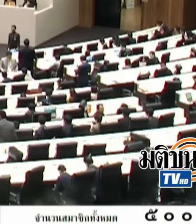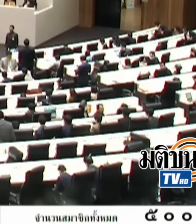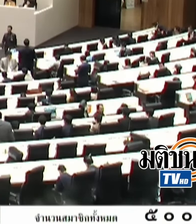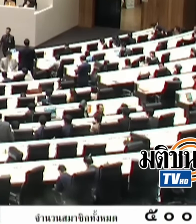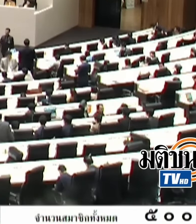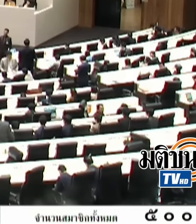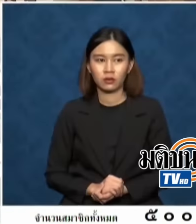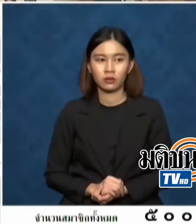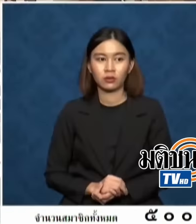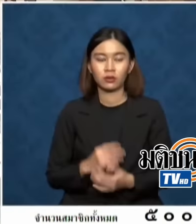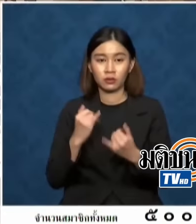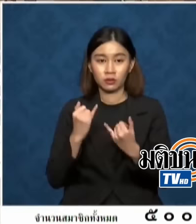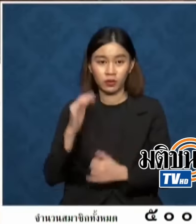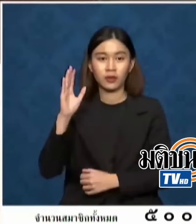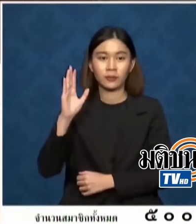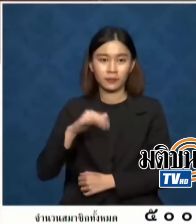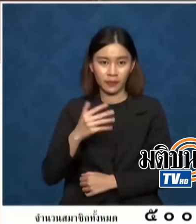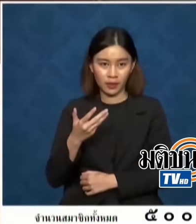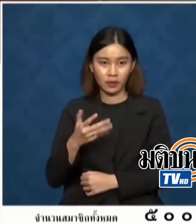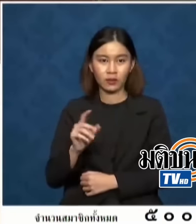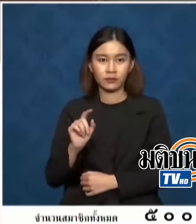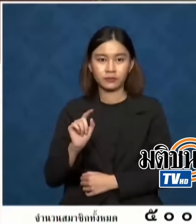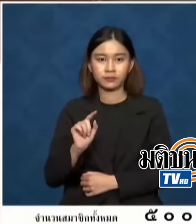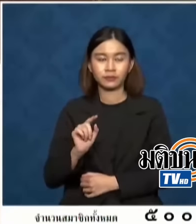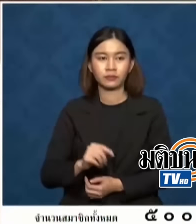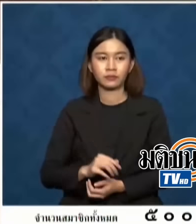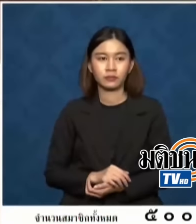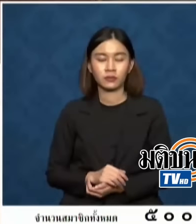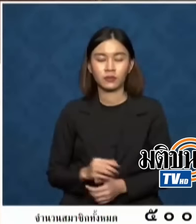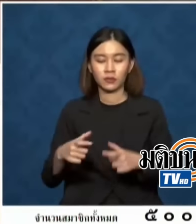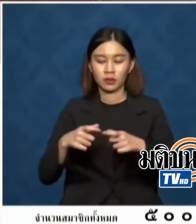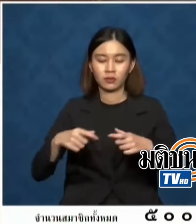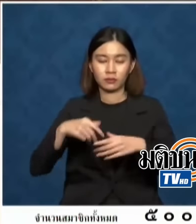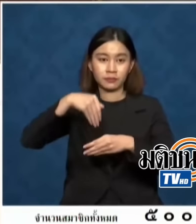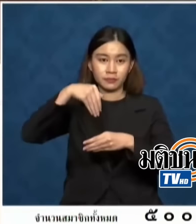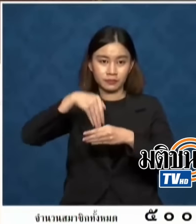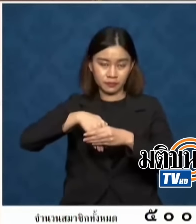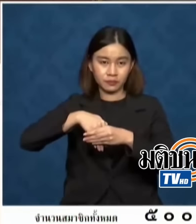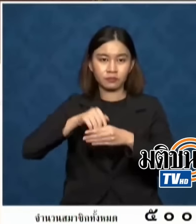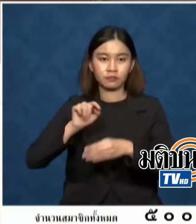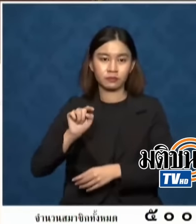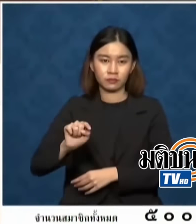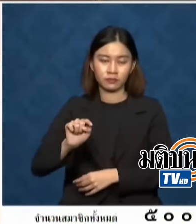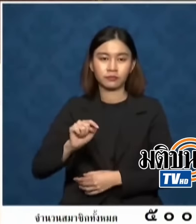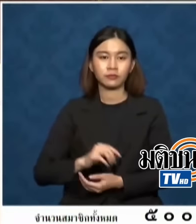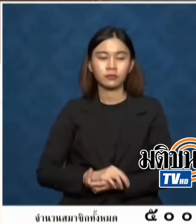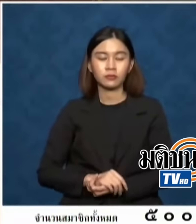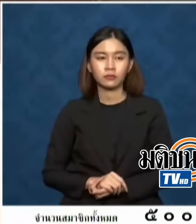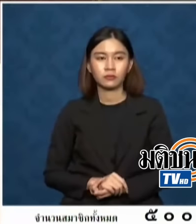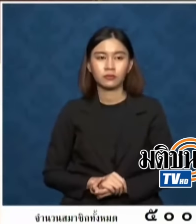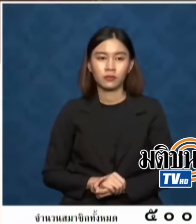ท่านสมาชิกที่เข้ามาแล้วนะครับเสียบบัตรกดปุ่มแสดงตนได้เลยนะครับ